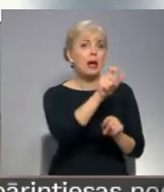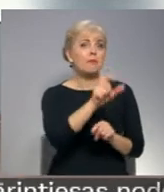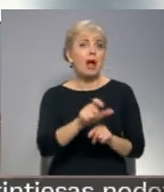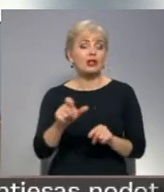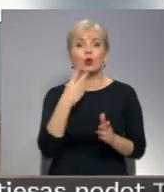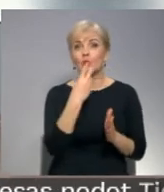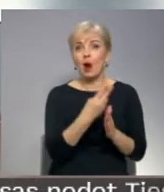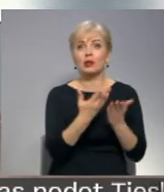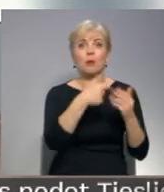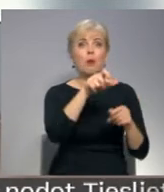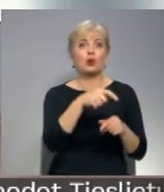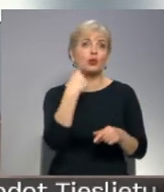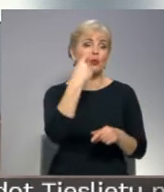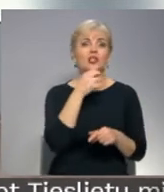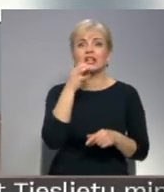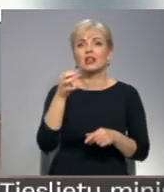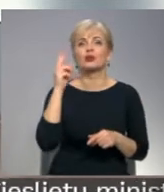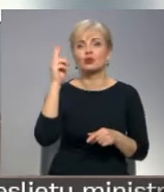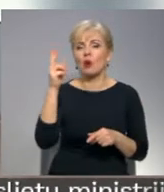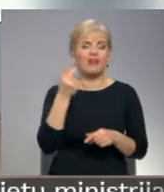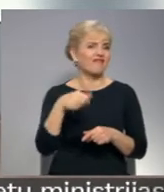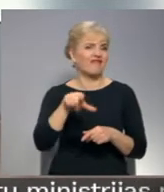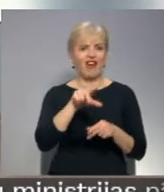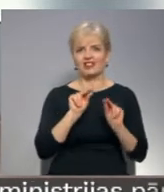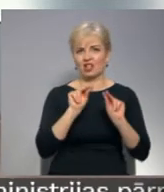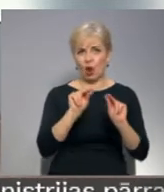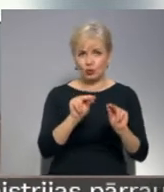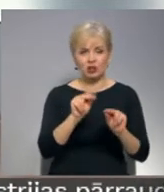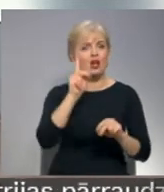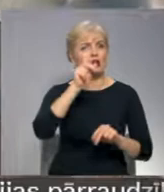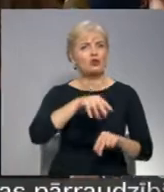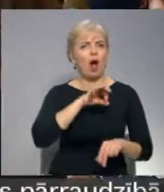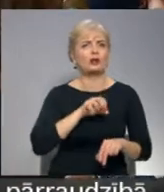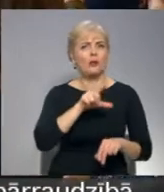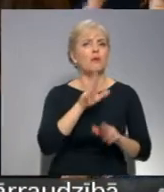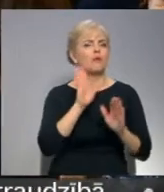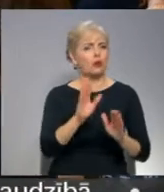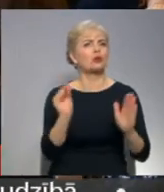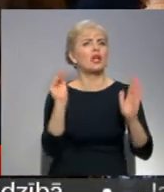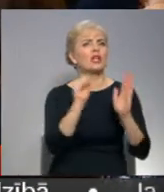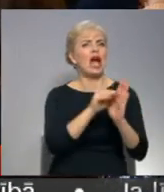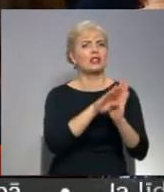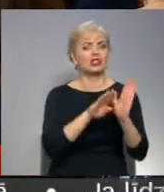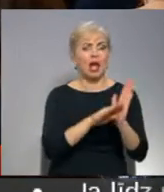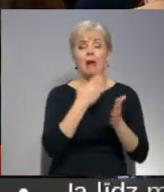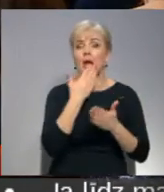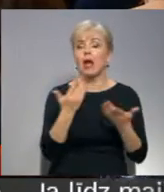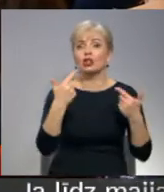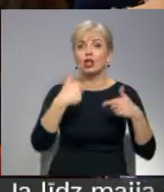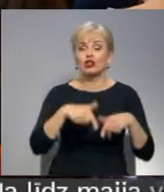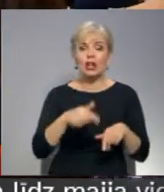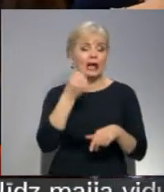pieaugums būtu ierakstīts likumā un temata attīstībai seko Vita Anstrate. Pēdējo mēnešu laikā izglītības